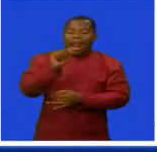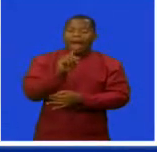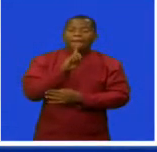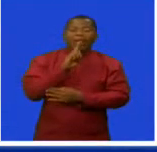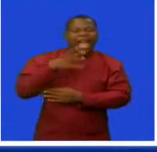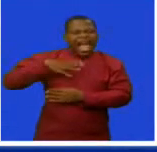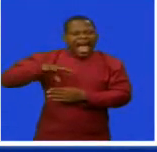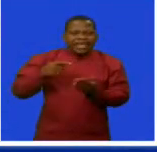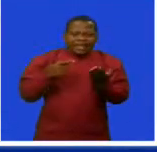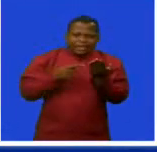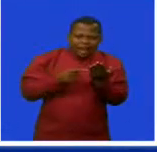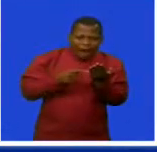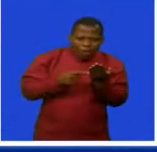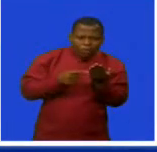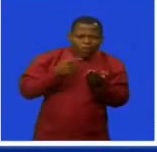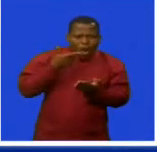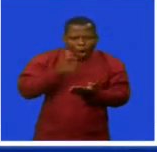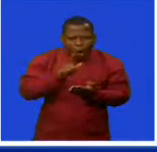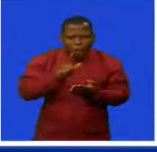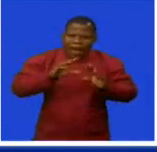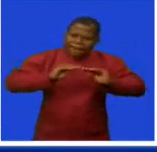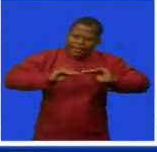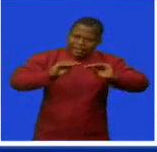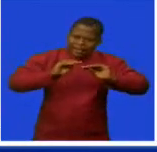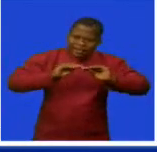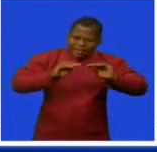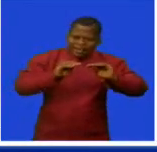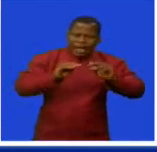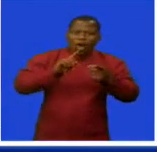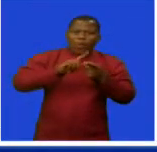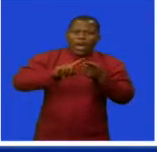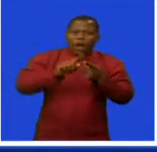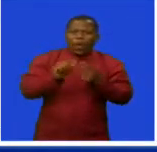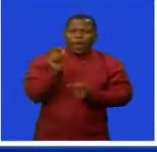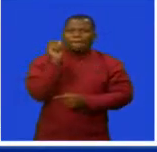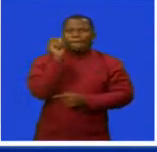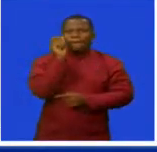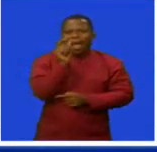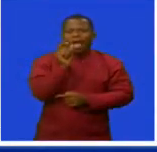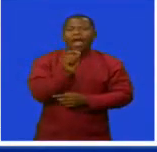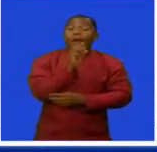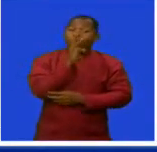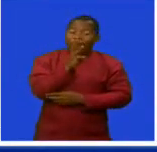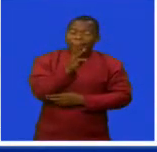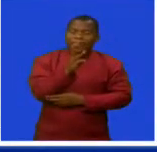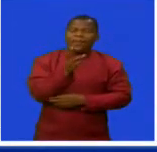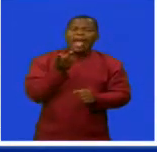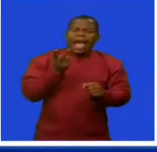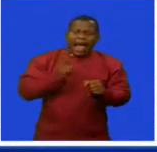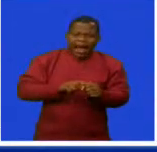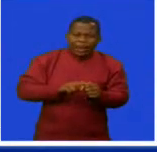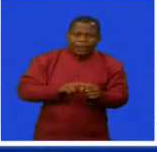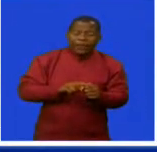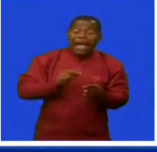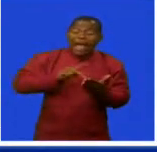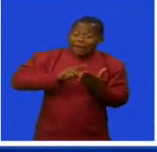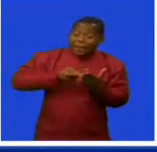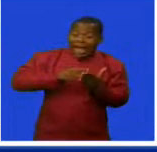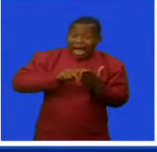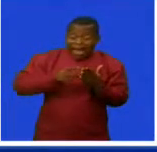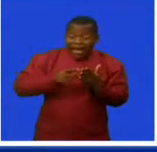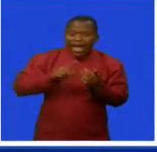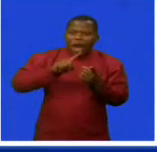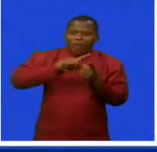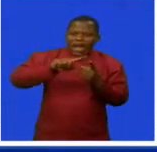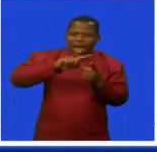ukuthi yini madats adlalwa njani. On another note, sifuna nekuzima iligi yethu but sifuna ukuthi siyidlalele